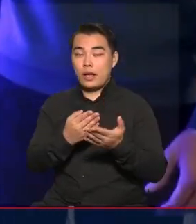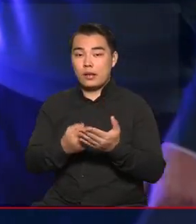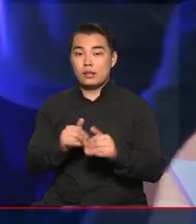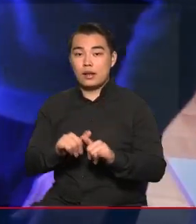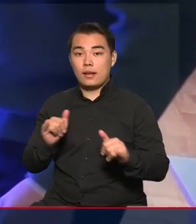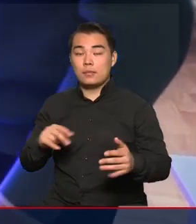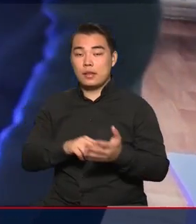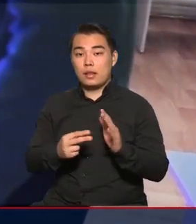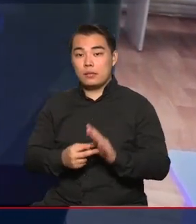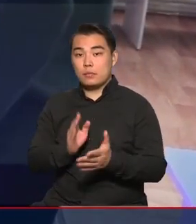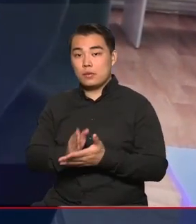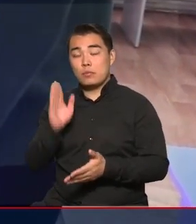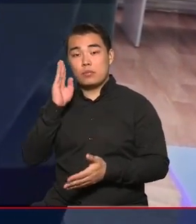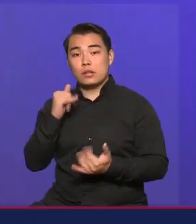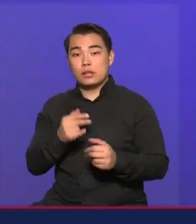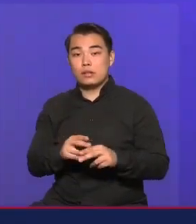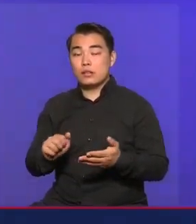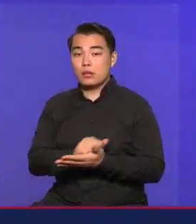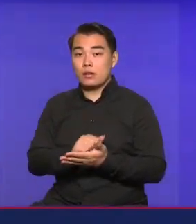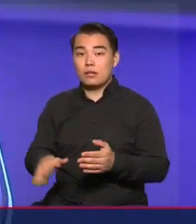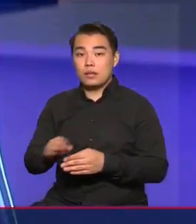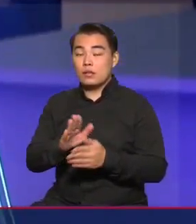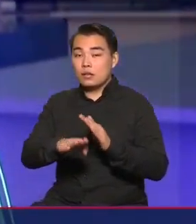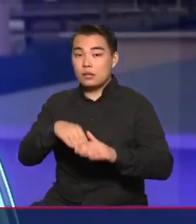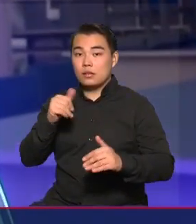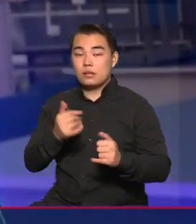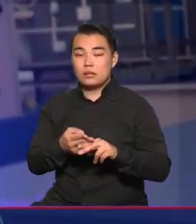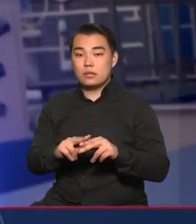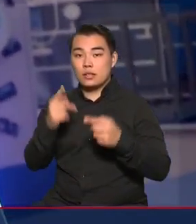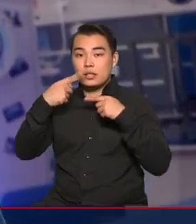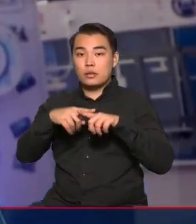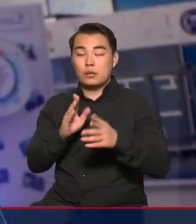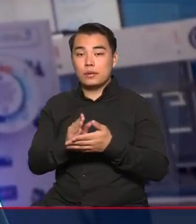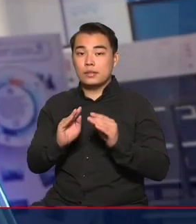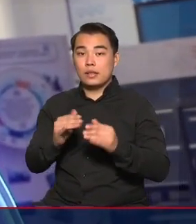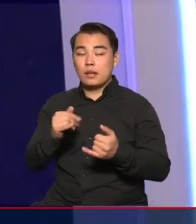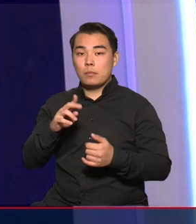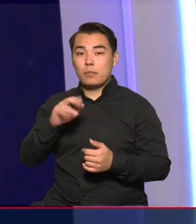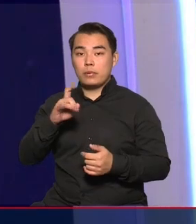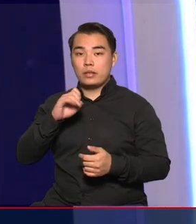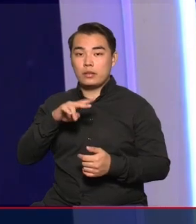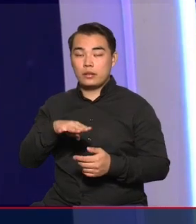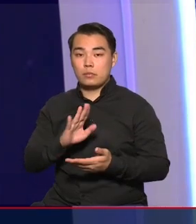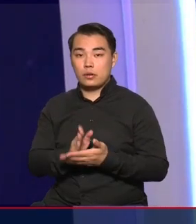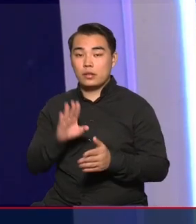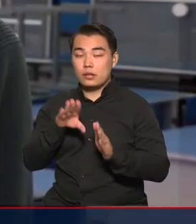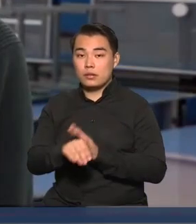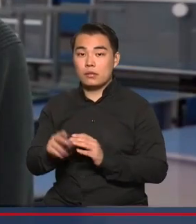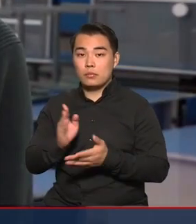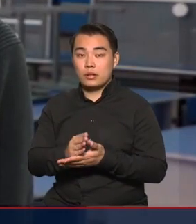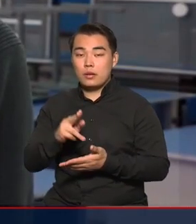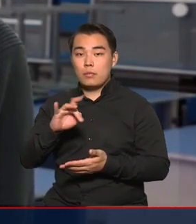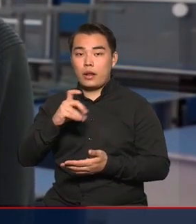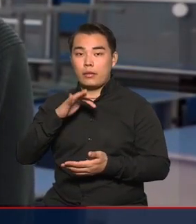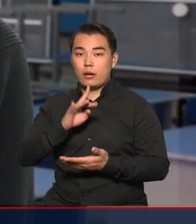жетілдіруді жоспарлап отыр. Болашақта құжаттарды басып шығаратын құрылғы ретінде пайдаланбақ. Ол үшін оған принтер орнатылады. Оның ішіне принтер